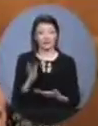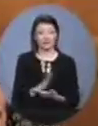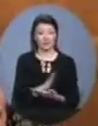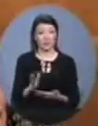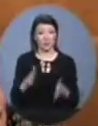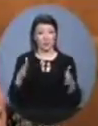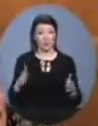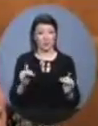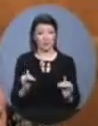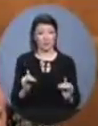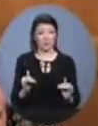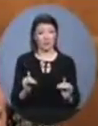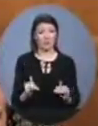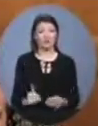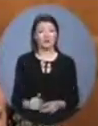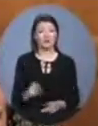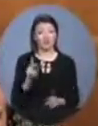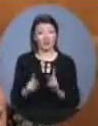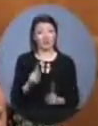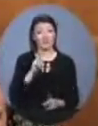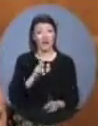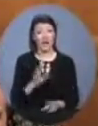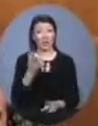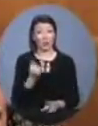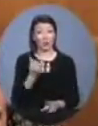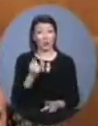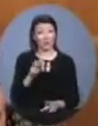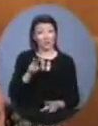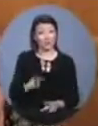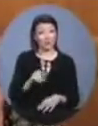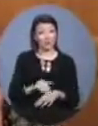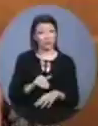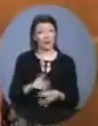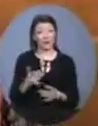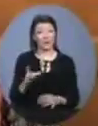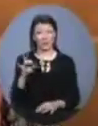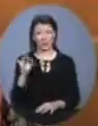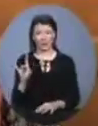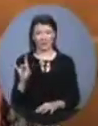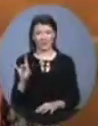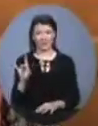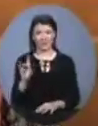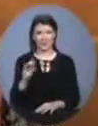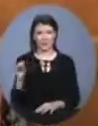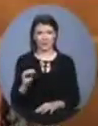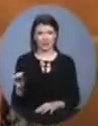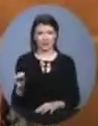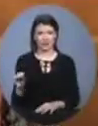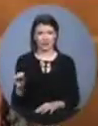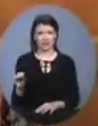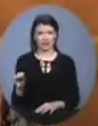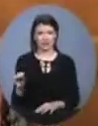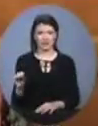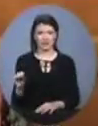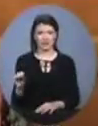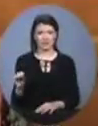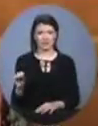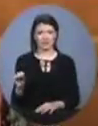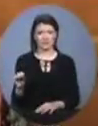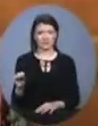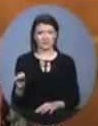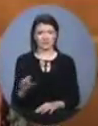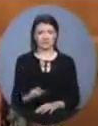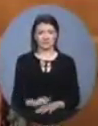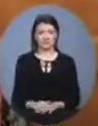nombre de bénéficiaires n'a augmenté que de 8%. Quelles mesures le Premier ministre prendra-t-il pour